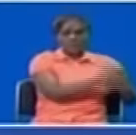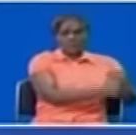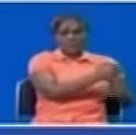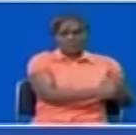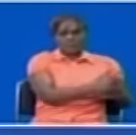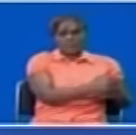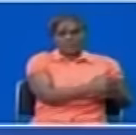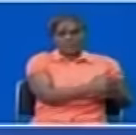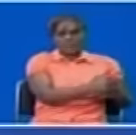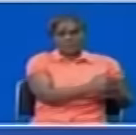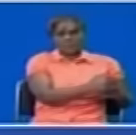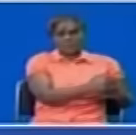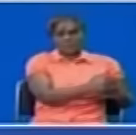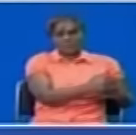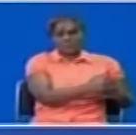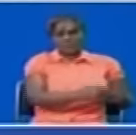ukielekea mji wa Bondo.